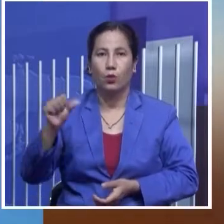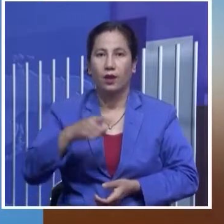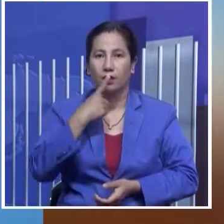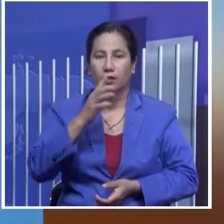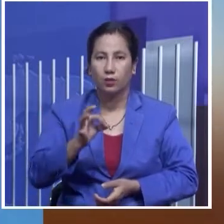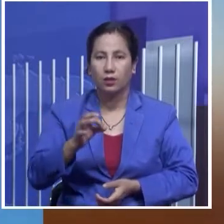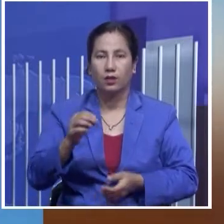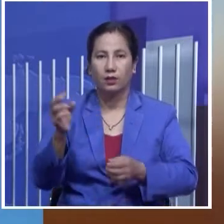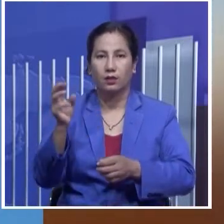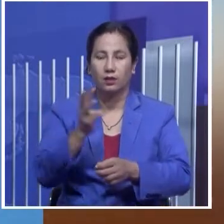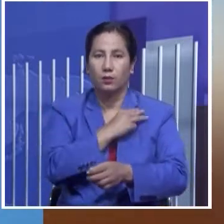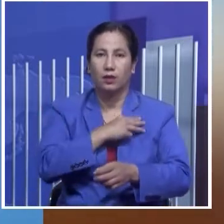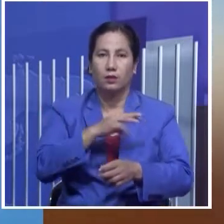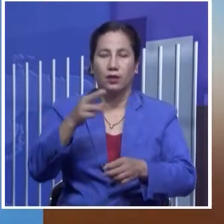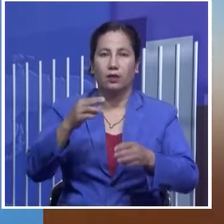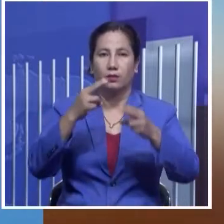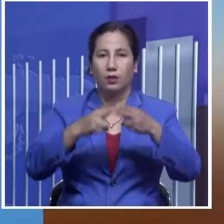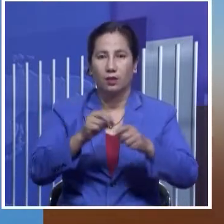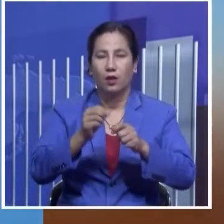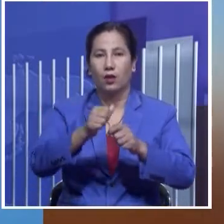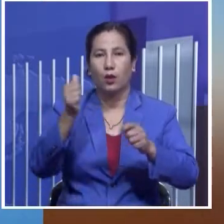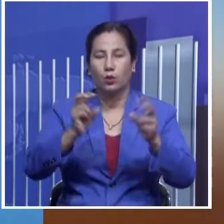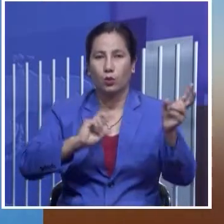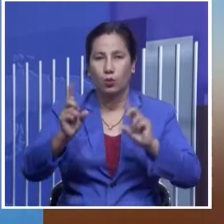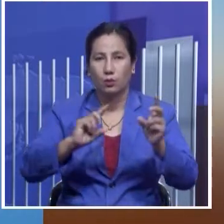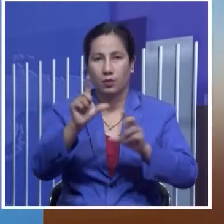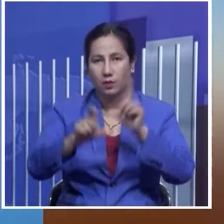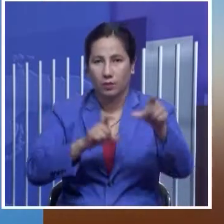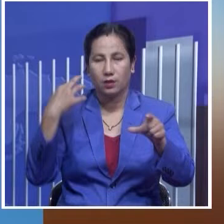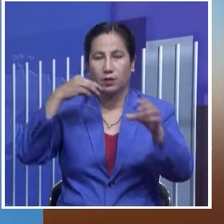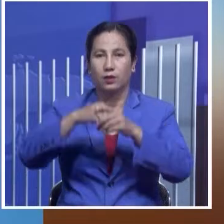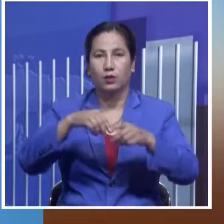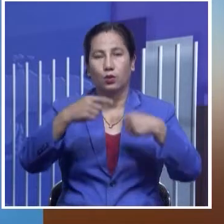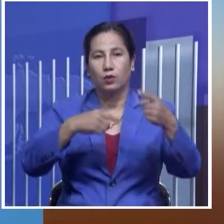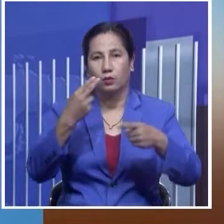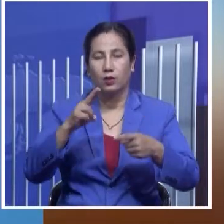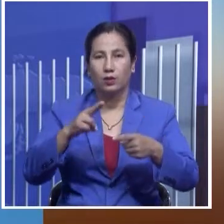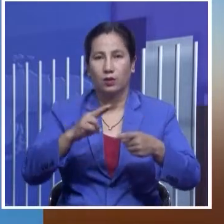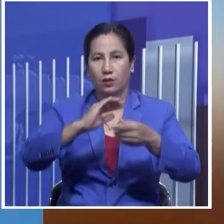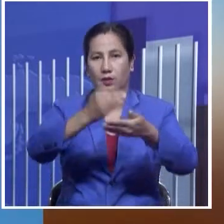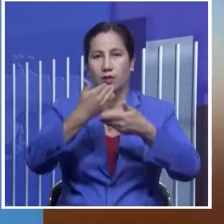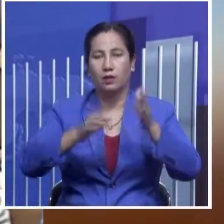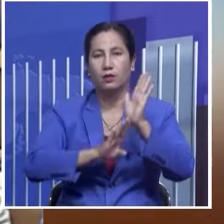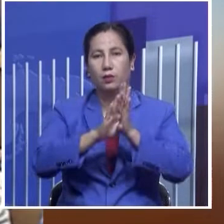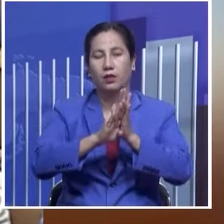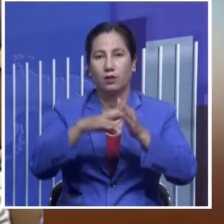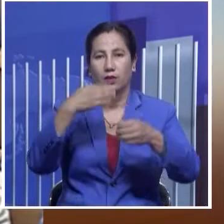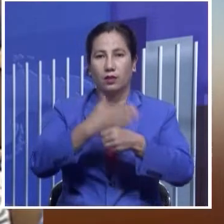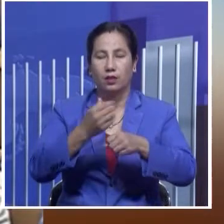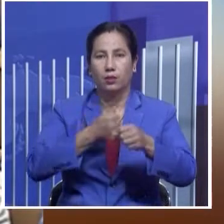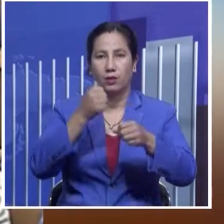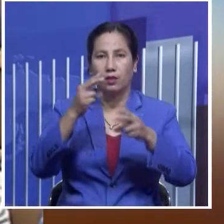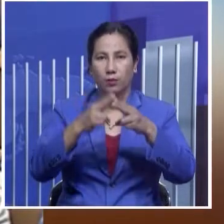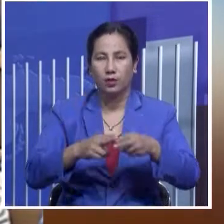तोकिएको मानिस बाहेक बजेट निर्माणका अन्य कोही पनि व्यक्ति संलग्न नभएको दोहोर्याउनु भयो। निर्यात बढाउने लक्ष्यका साथ आफूले बजेटमा